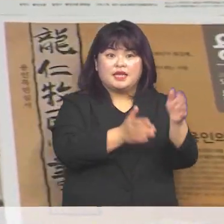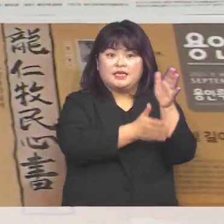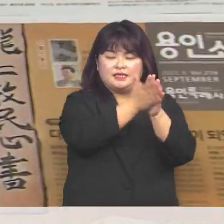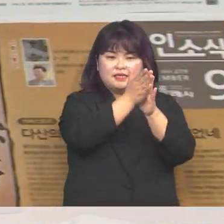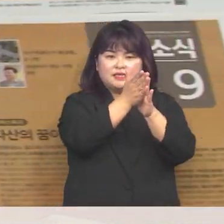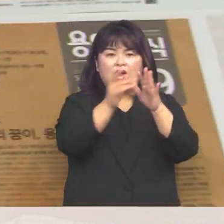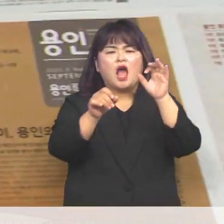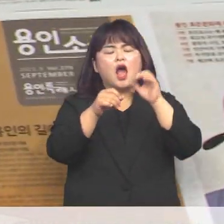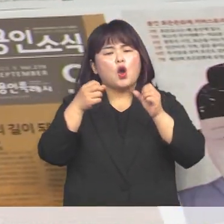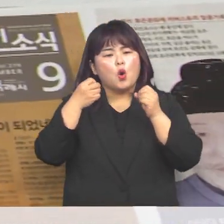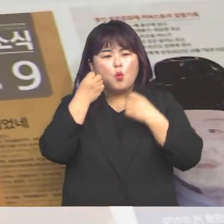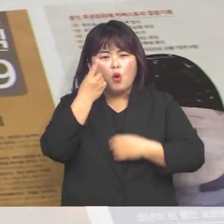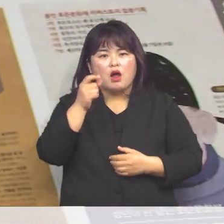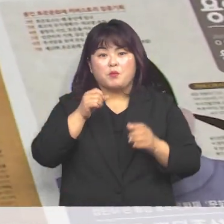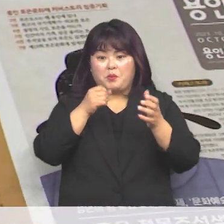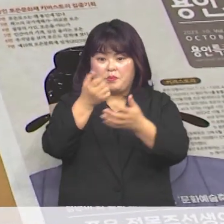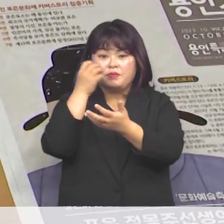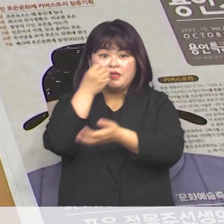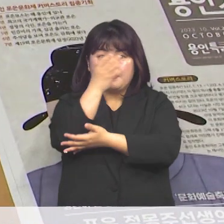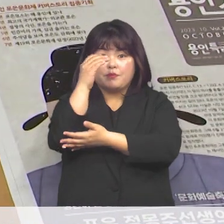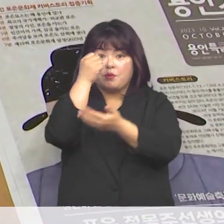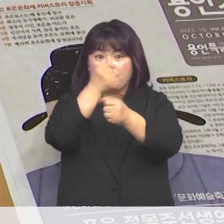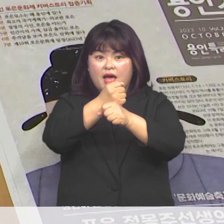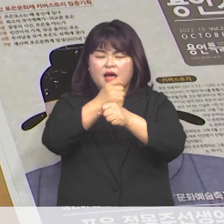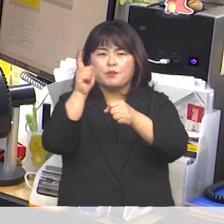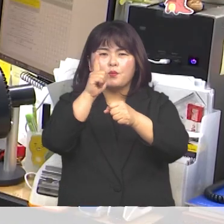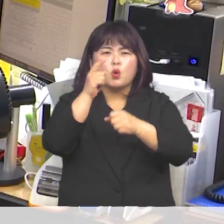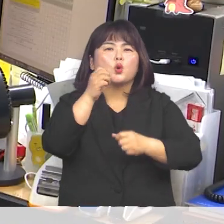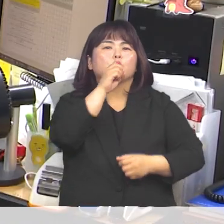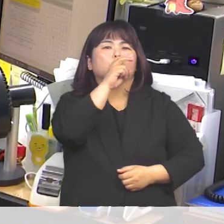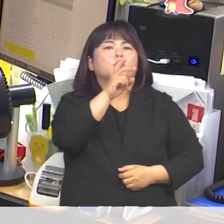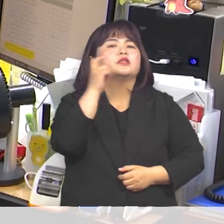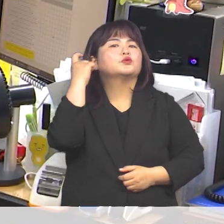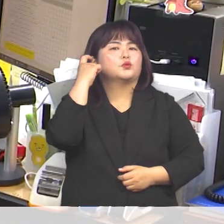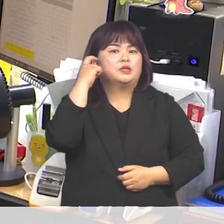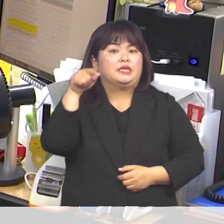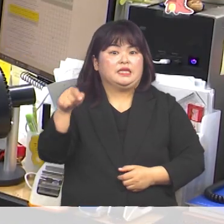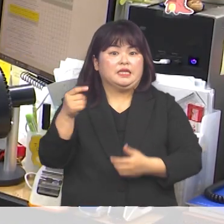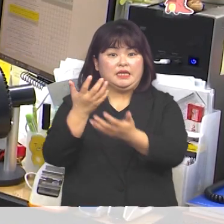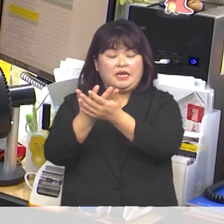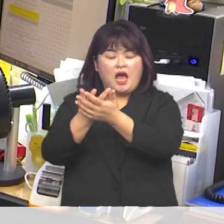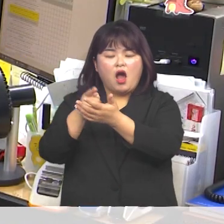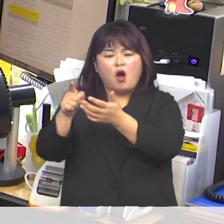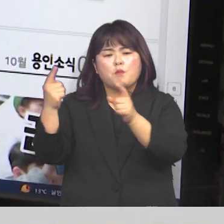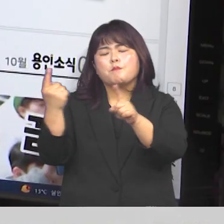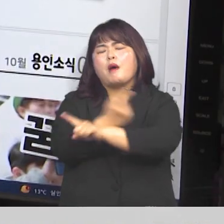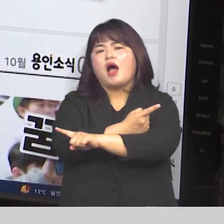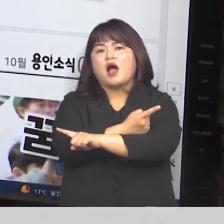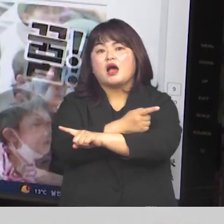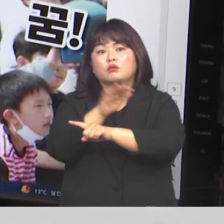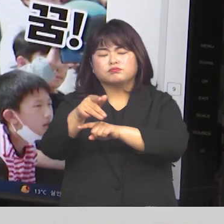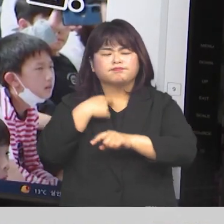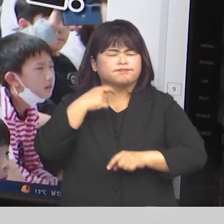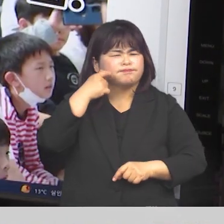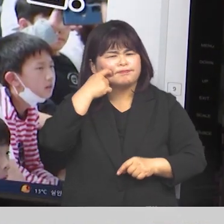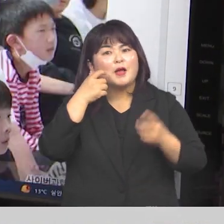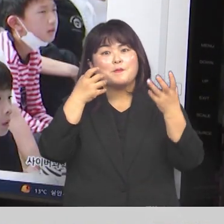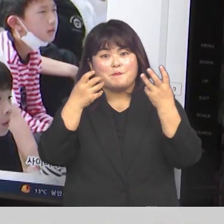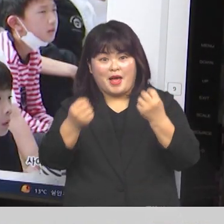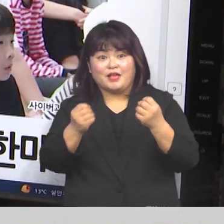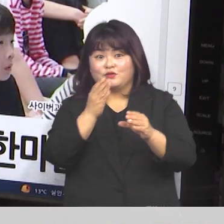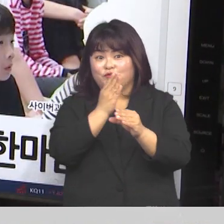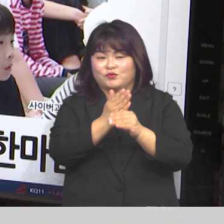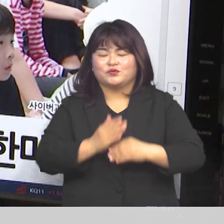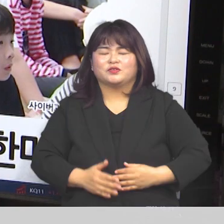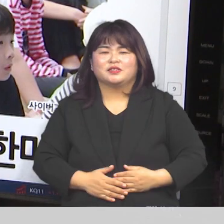용인특례시가 매월 발간하는 시정 소식지 용인 소식이 대대적 개편을 통해 시민들의 큰 호응을 받고 있습니다.